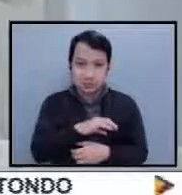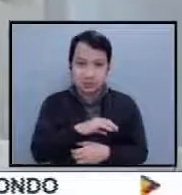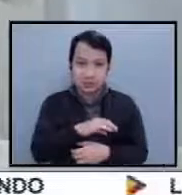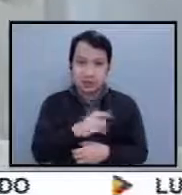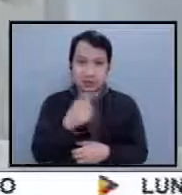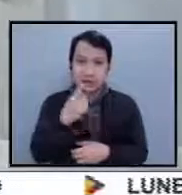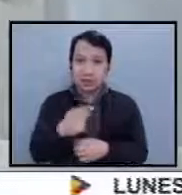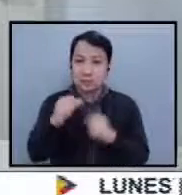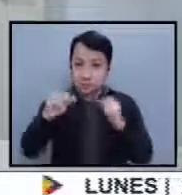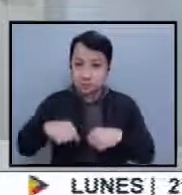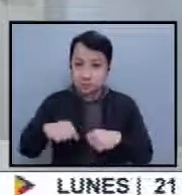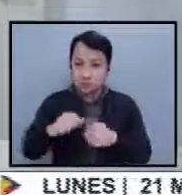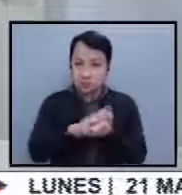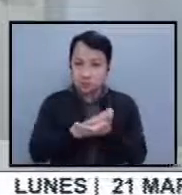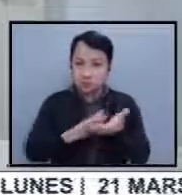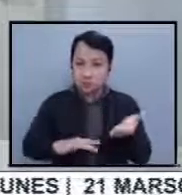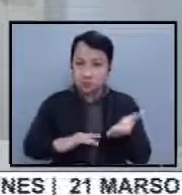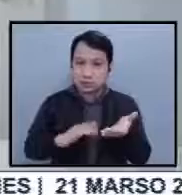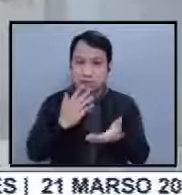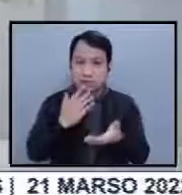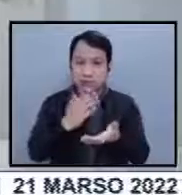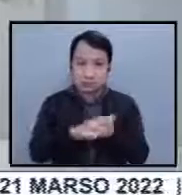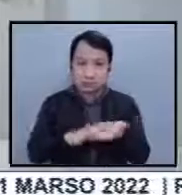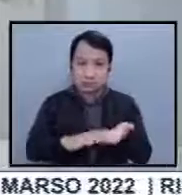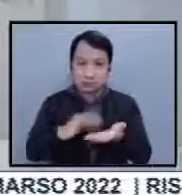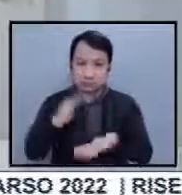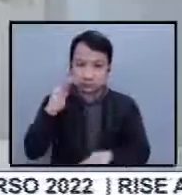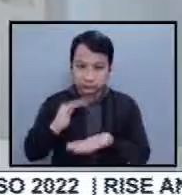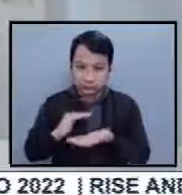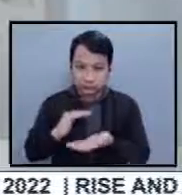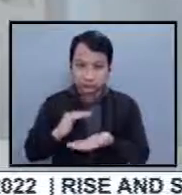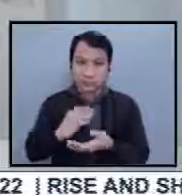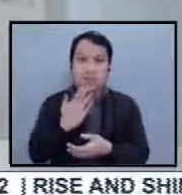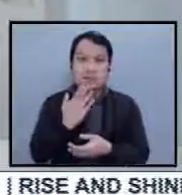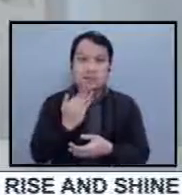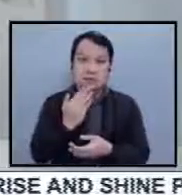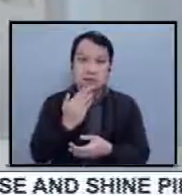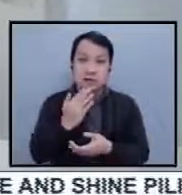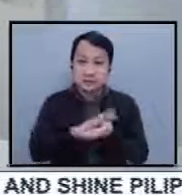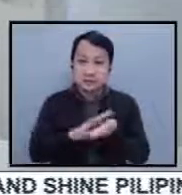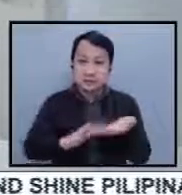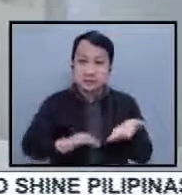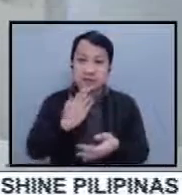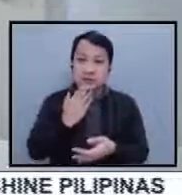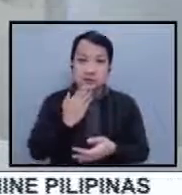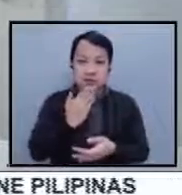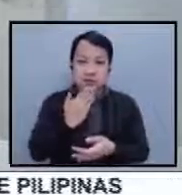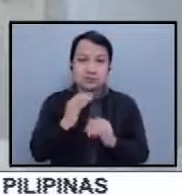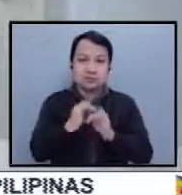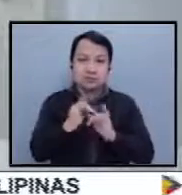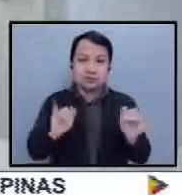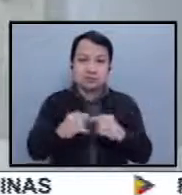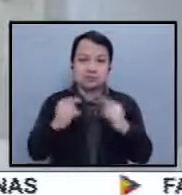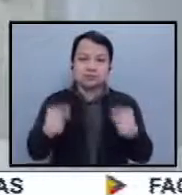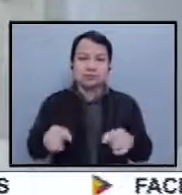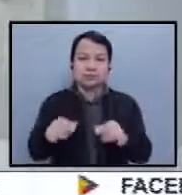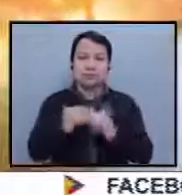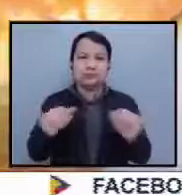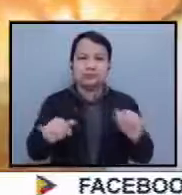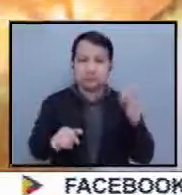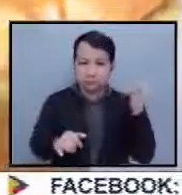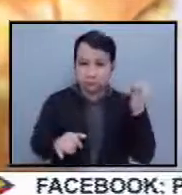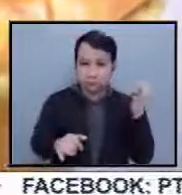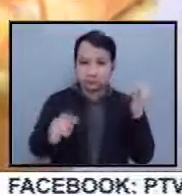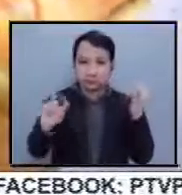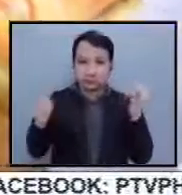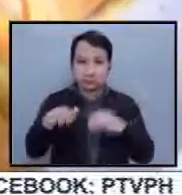pag-neutralize ng blood sugar. At this is also an anti-inflammatory. Parehas po yung dilaw na luya o luyang